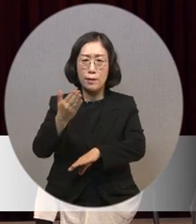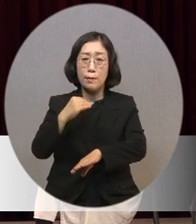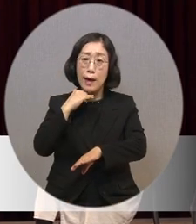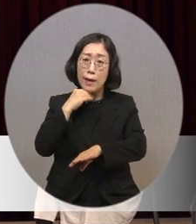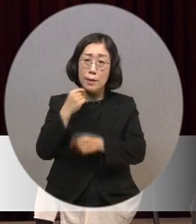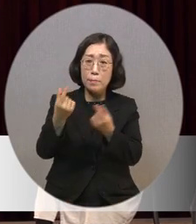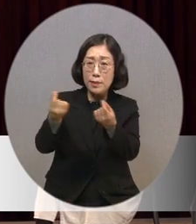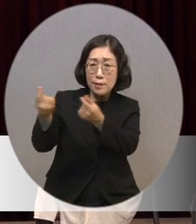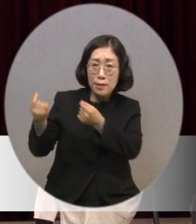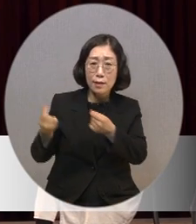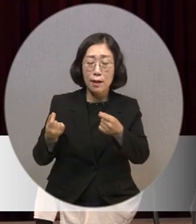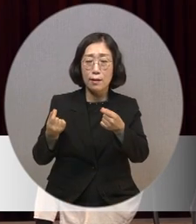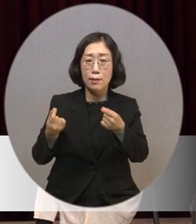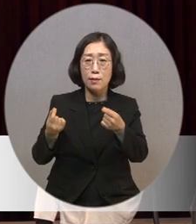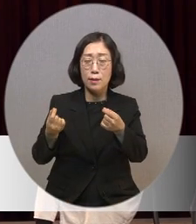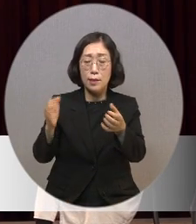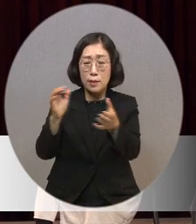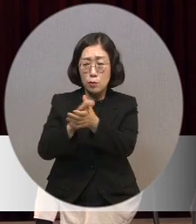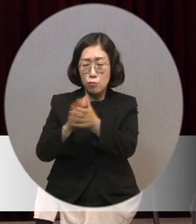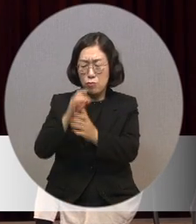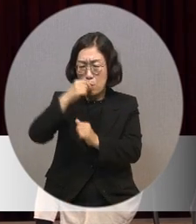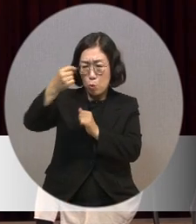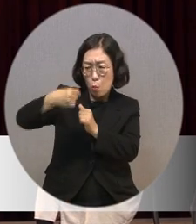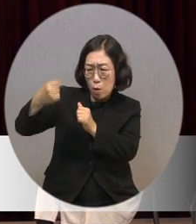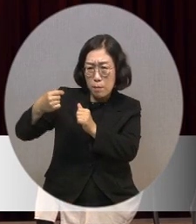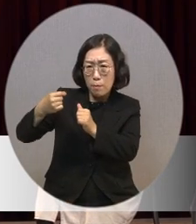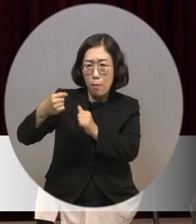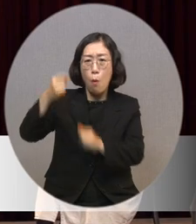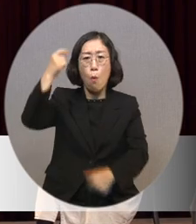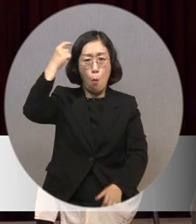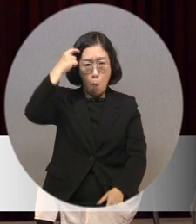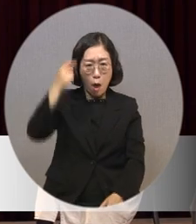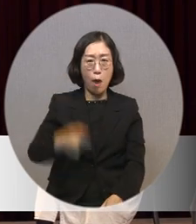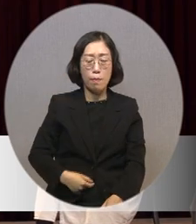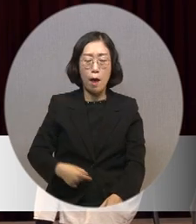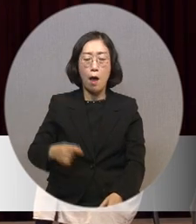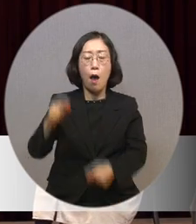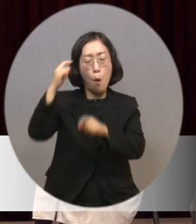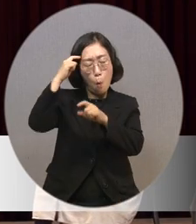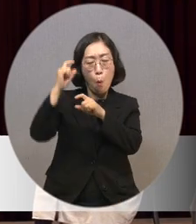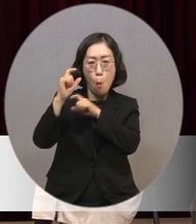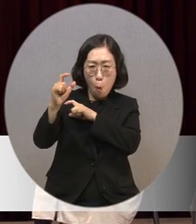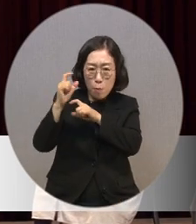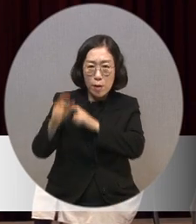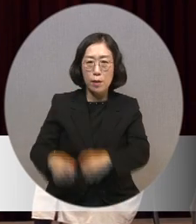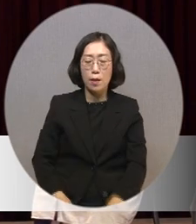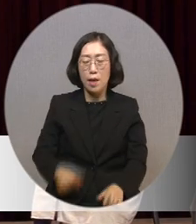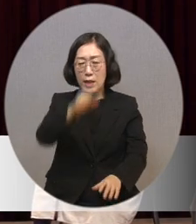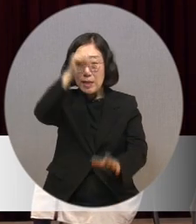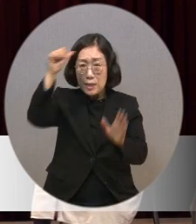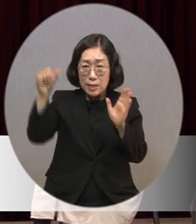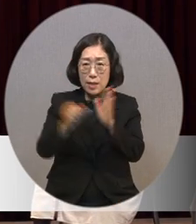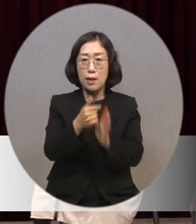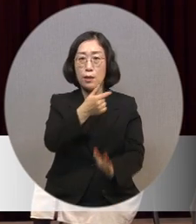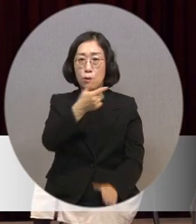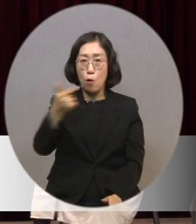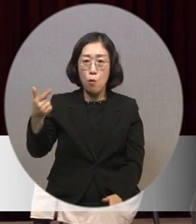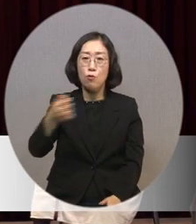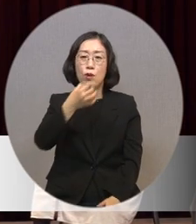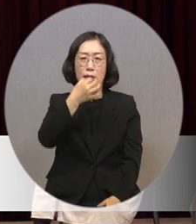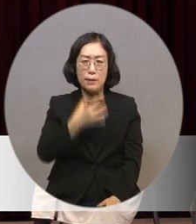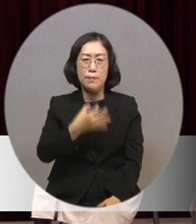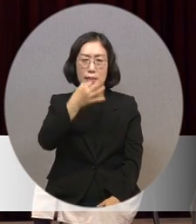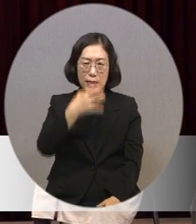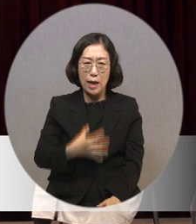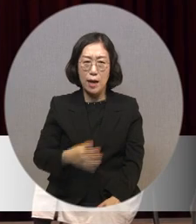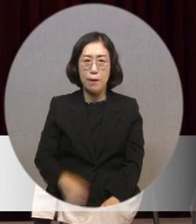아이들과 끌림감이 되었을까, 난 고민이다, 내 인생이 너무나